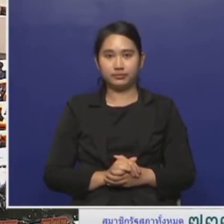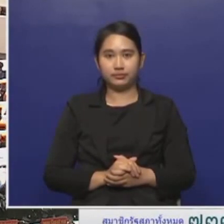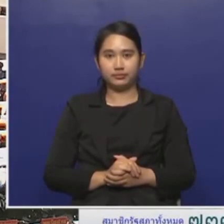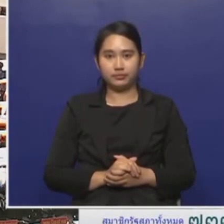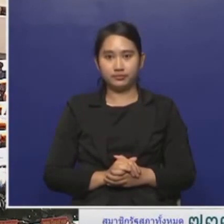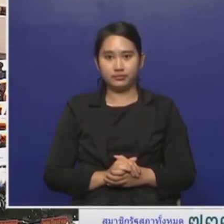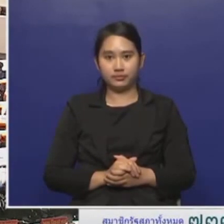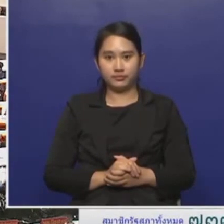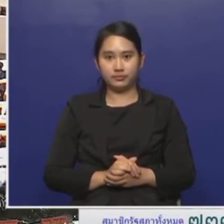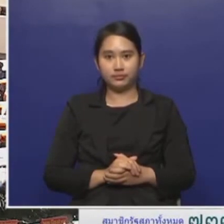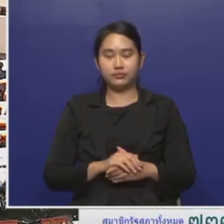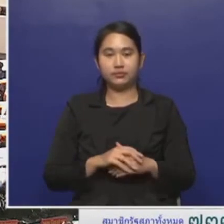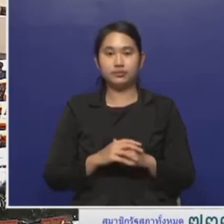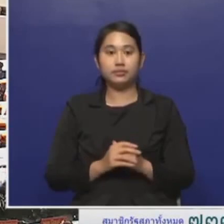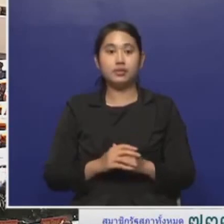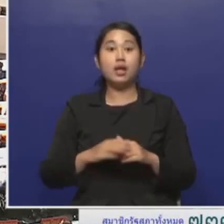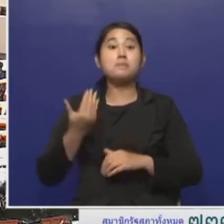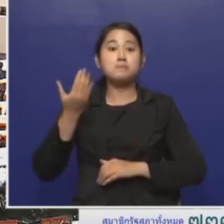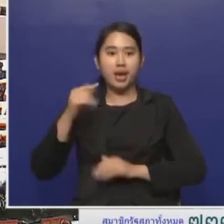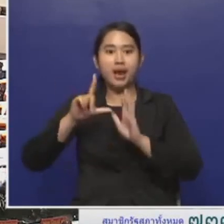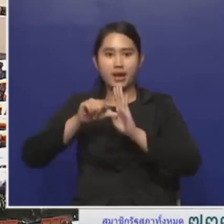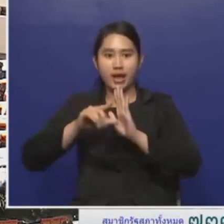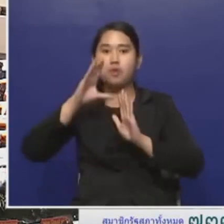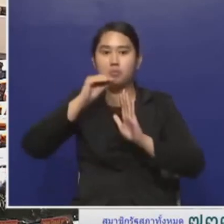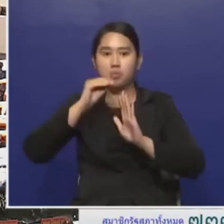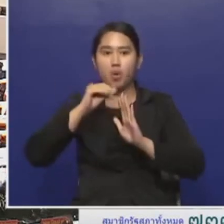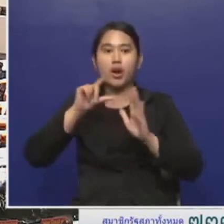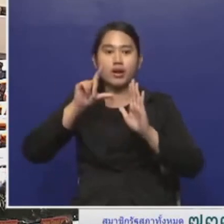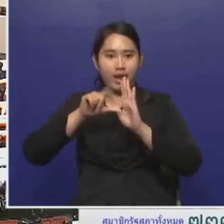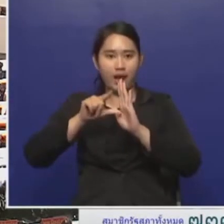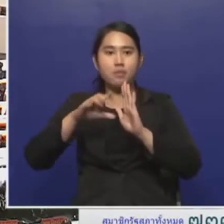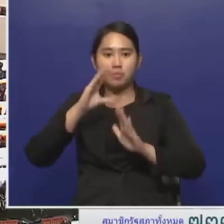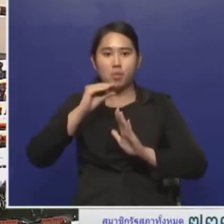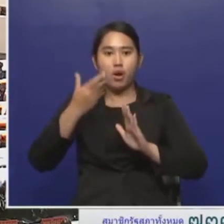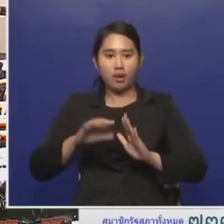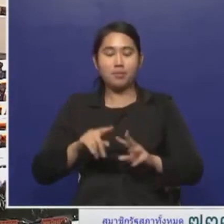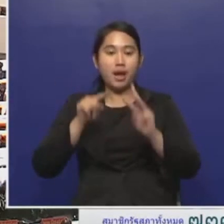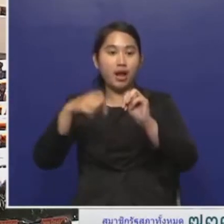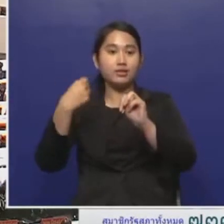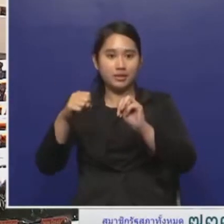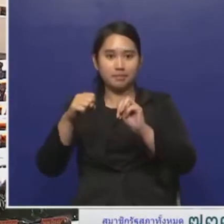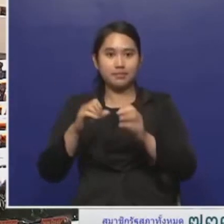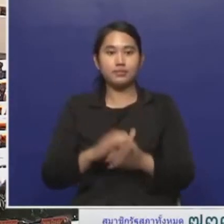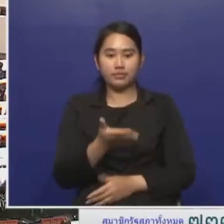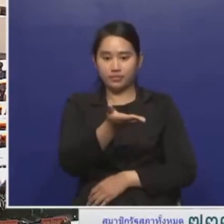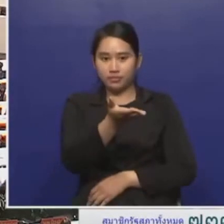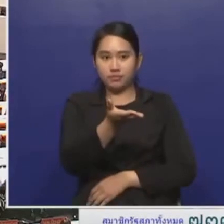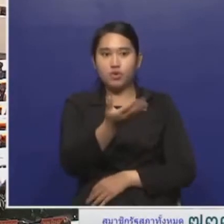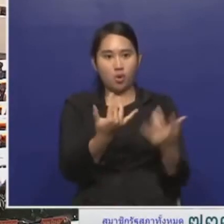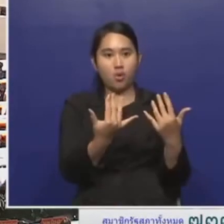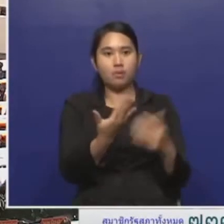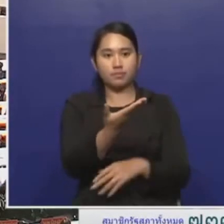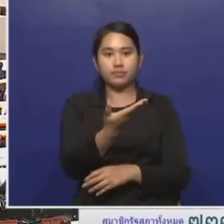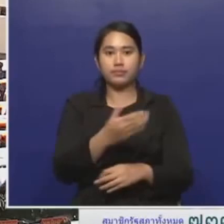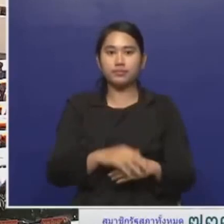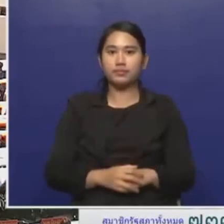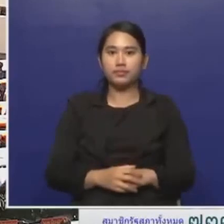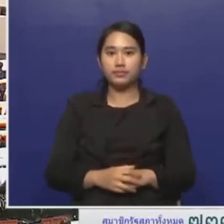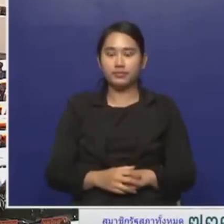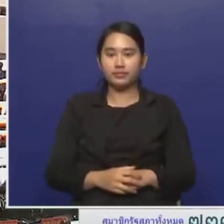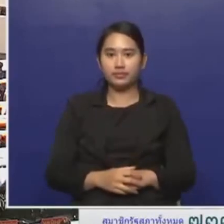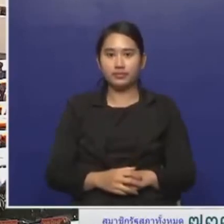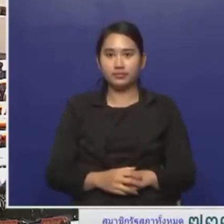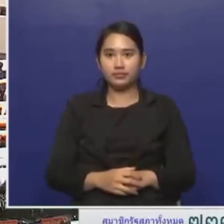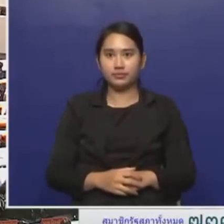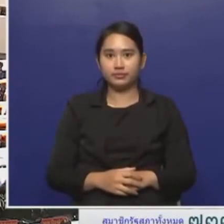อ ท่านเลยขาขานมาตราสบเลยนะคร่านประทานด้คามขรบครั้าผมวิธจัยป่ะ ได้ครั ผมรอ ทวธจัครัค